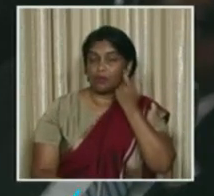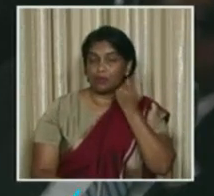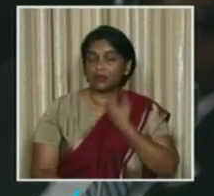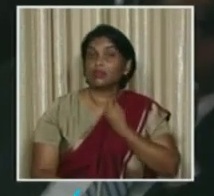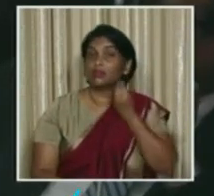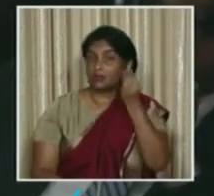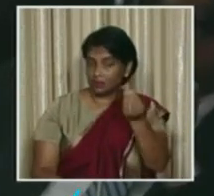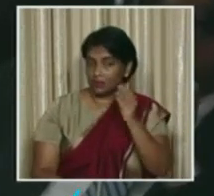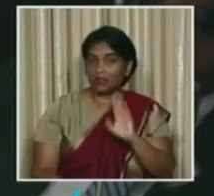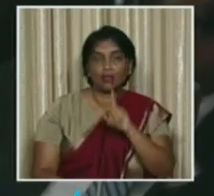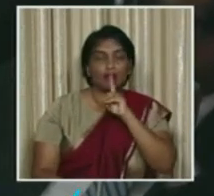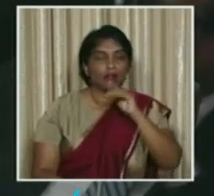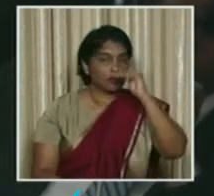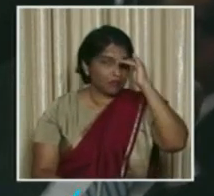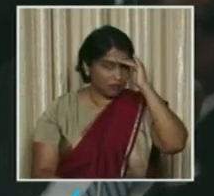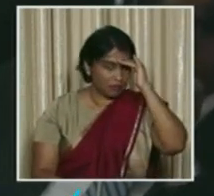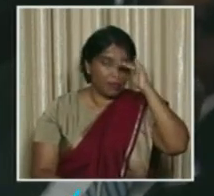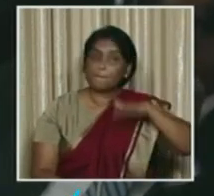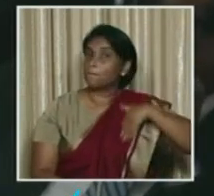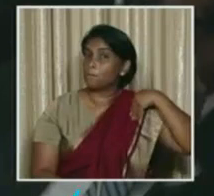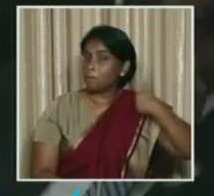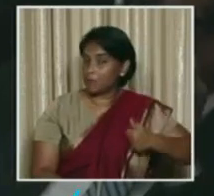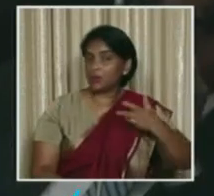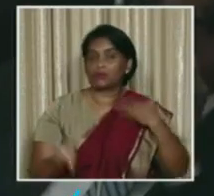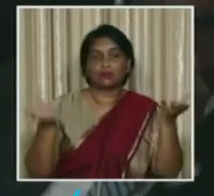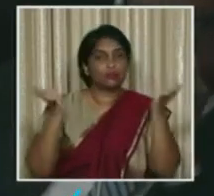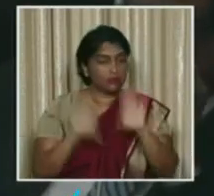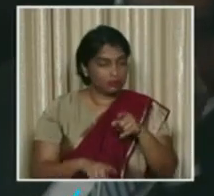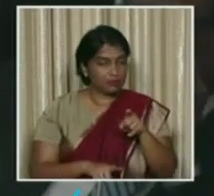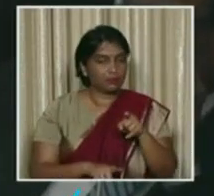ස්වාධ්‍යයිතේ කථානායකතුමාගෙන් ප්‍රධානත්වයෙන් රැසෙන